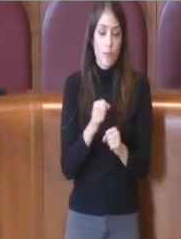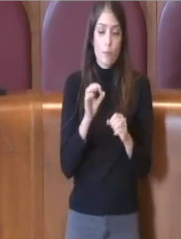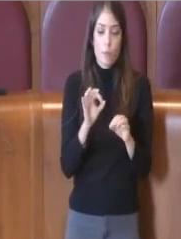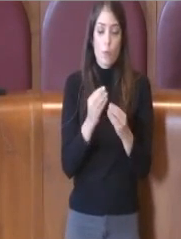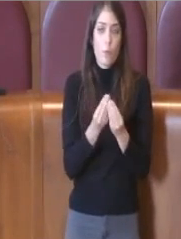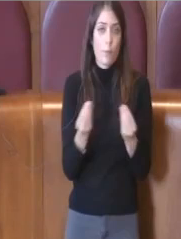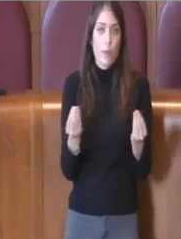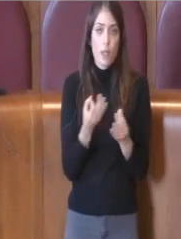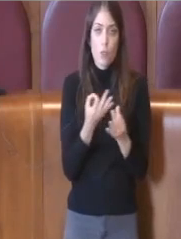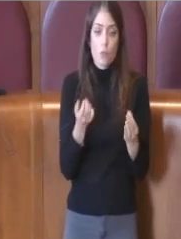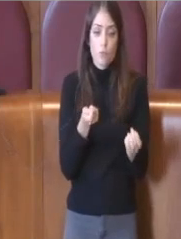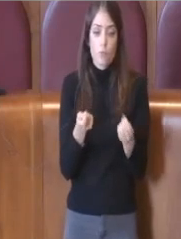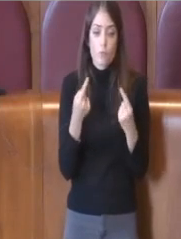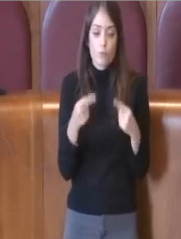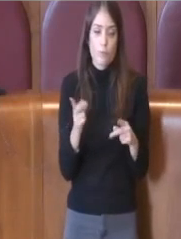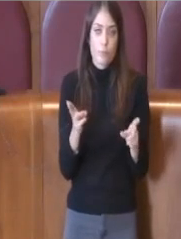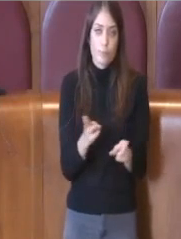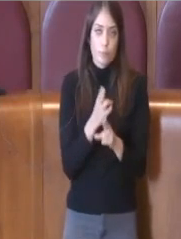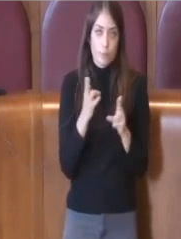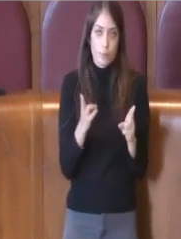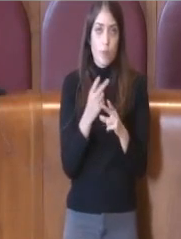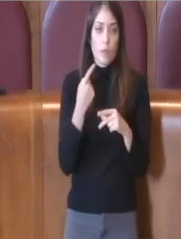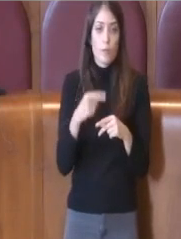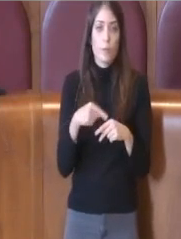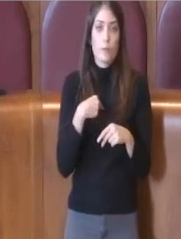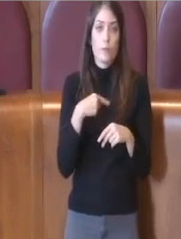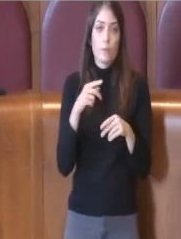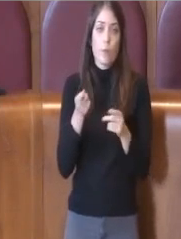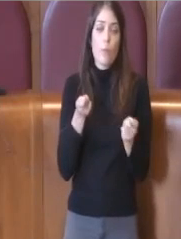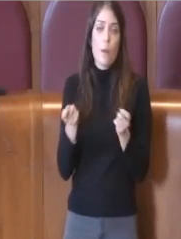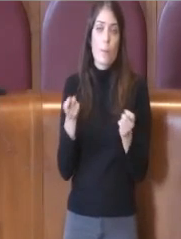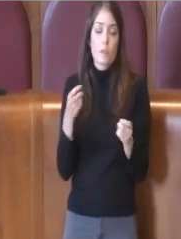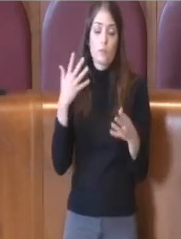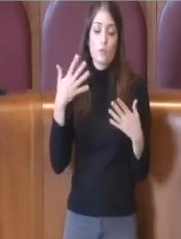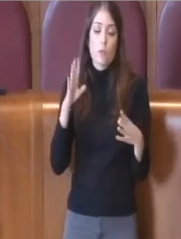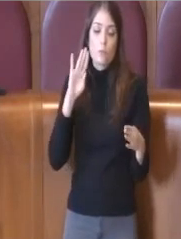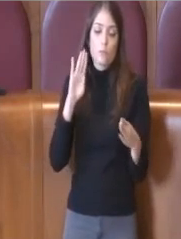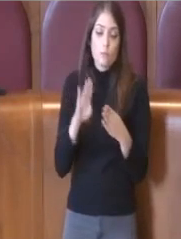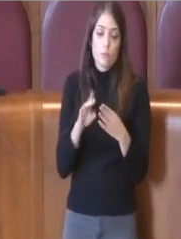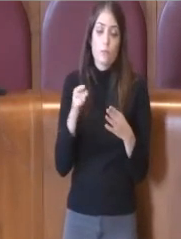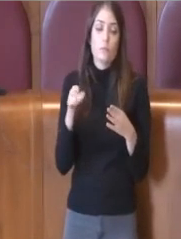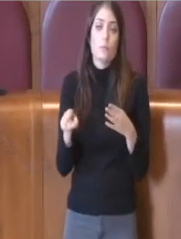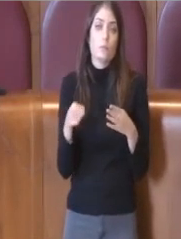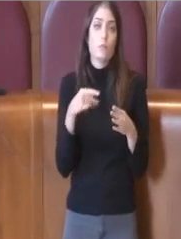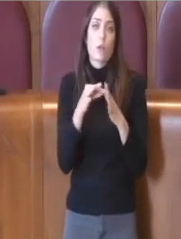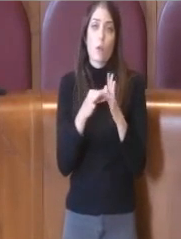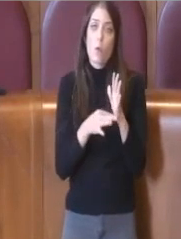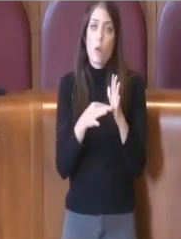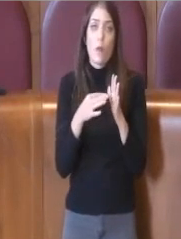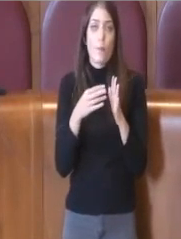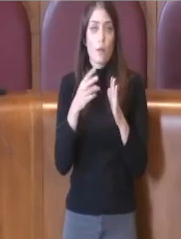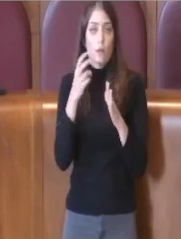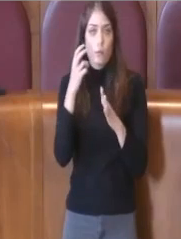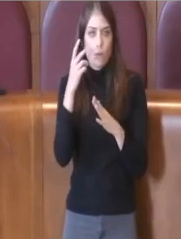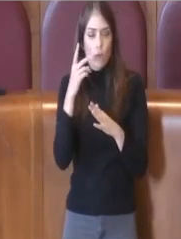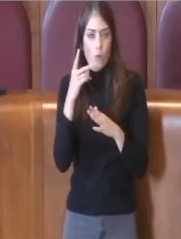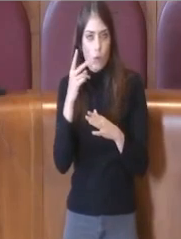come beni normali, ecco, chiamiamoli come questo. Non è un caso che questa amministrazione li ha affrontati con il regolamento del